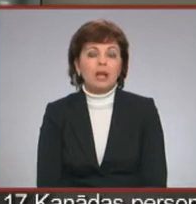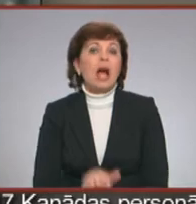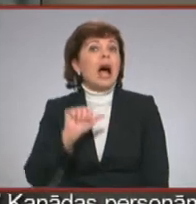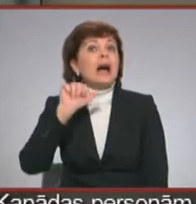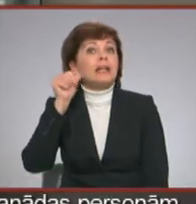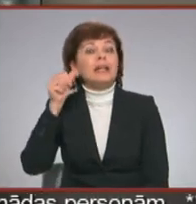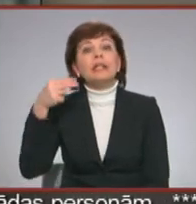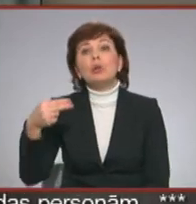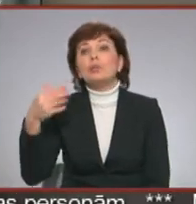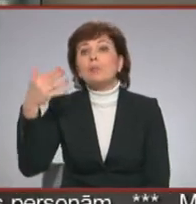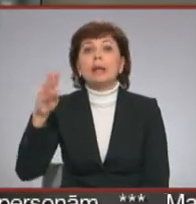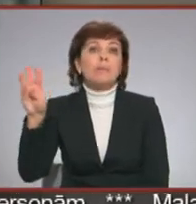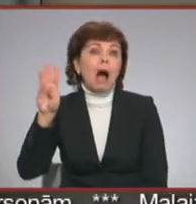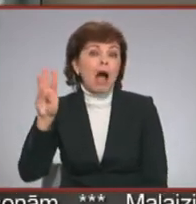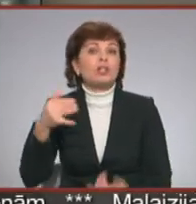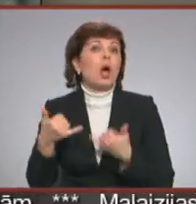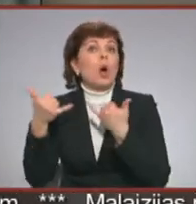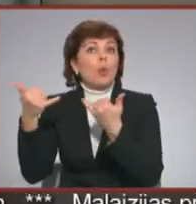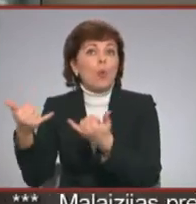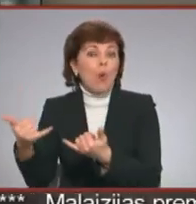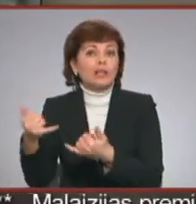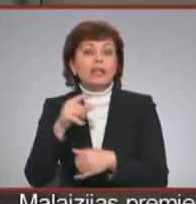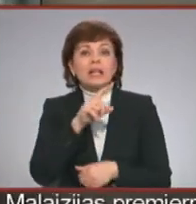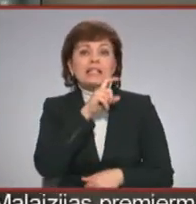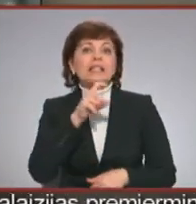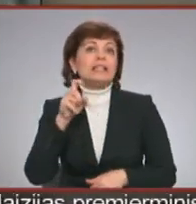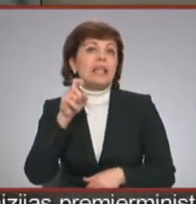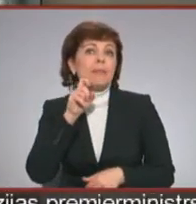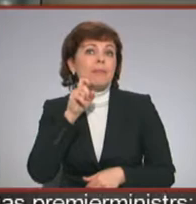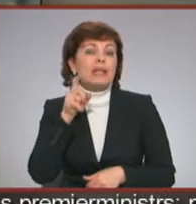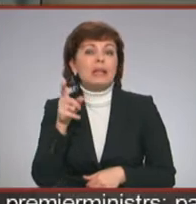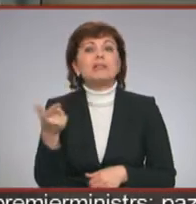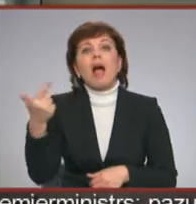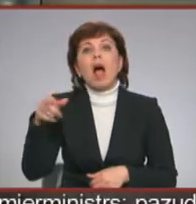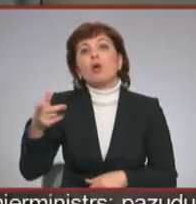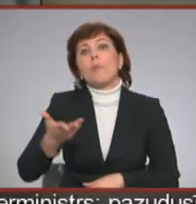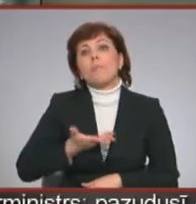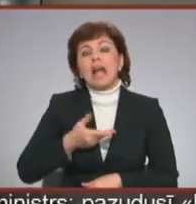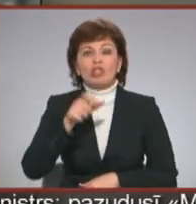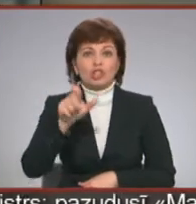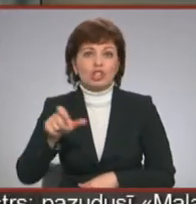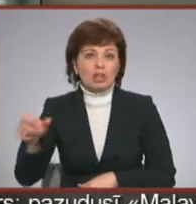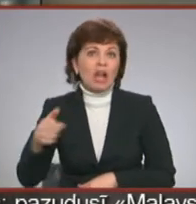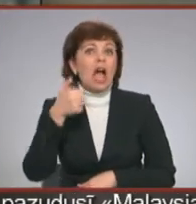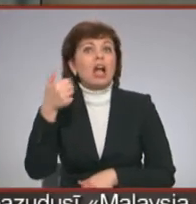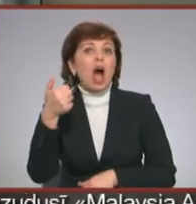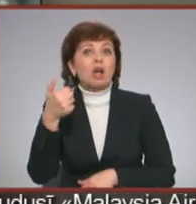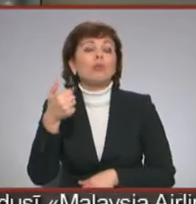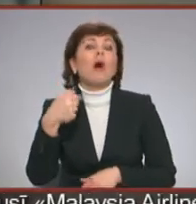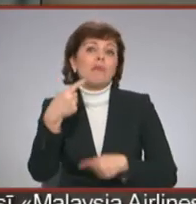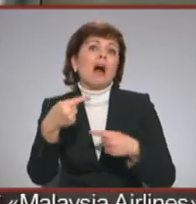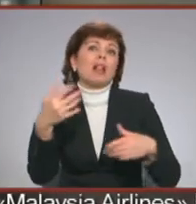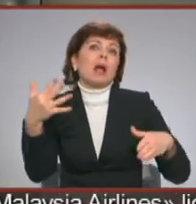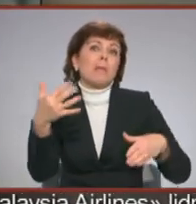Rīt 25. marts, kad godināsim Sibīrijas laiku piedzīvojušos cilvēkus, bet gadu gaitā paliek aizvien mazāk